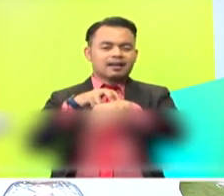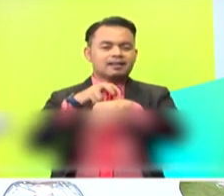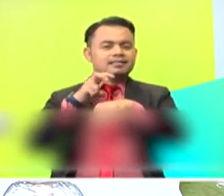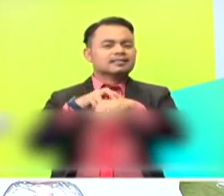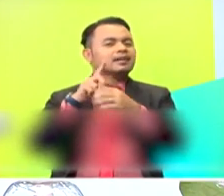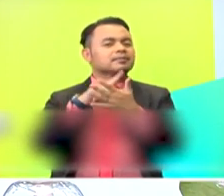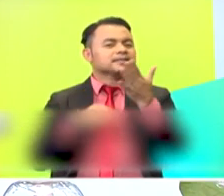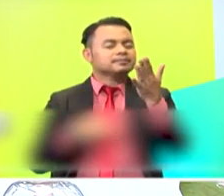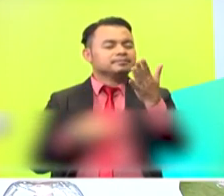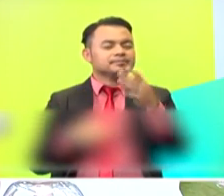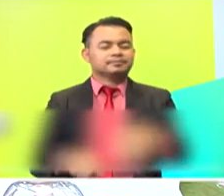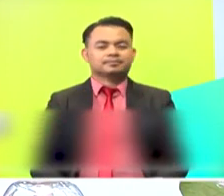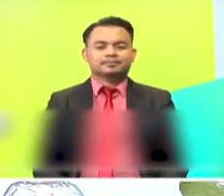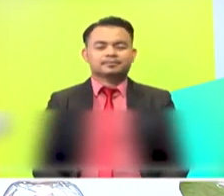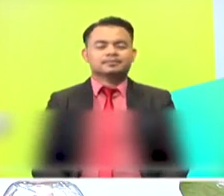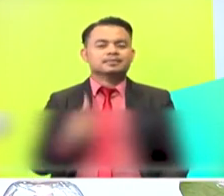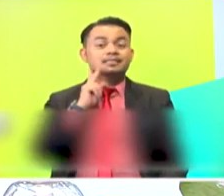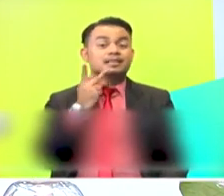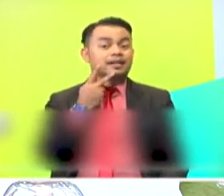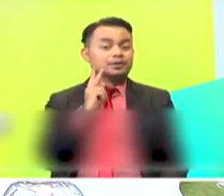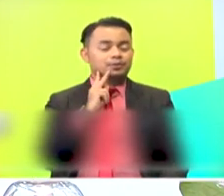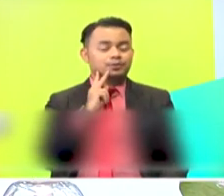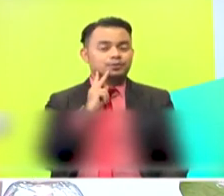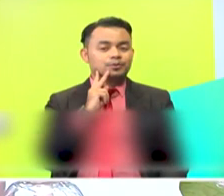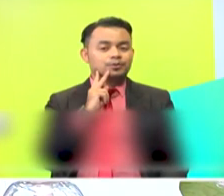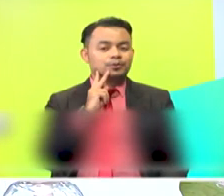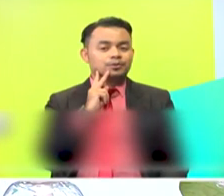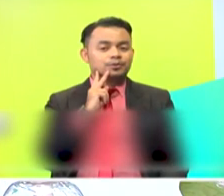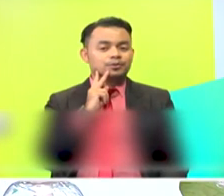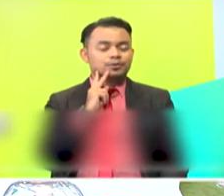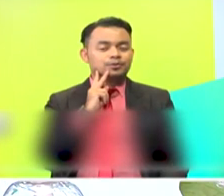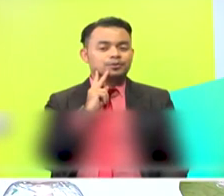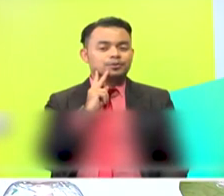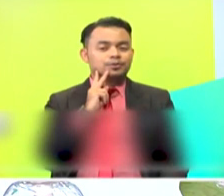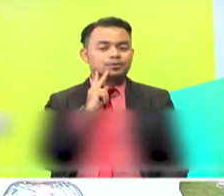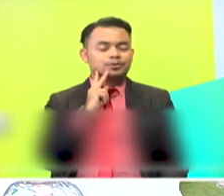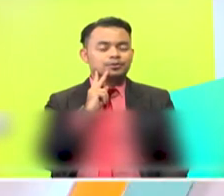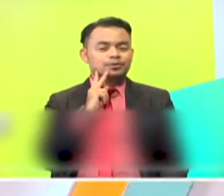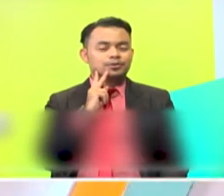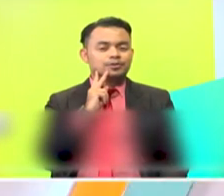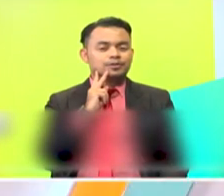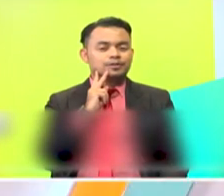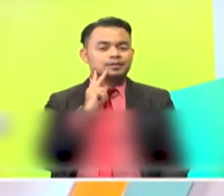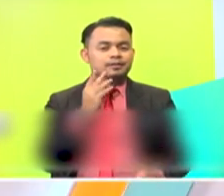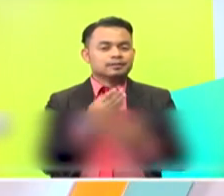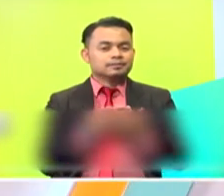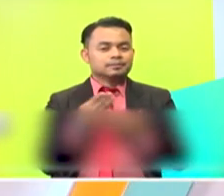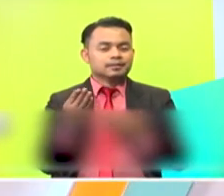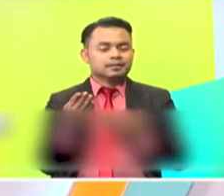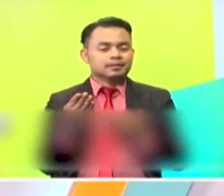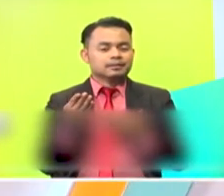kentang sayur tapi saya Sayu mestilah pergi dekat bahan